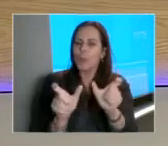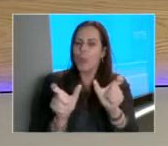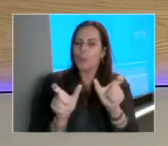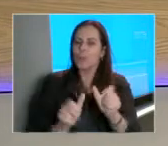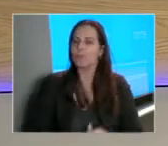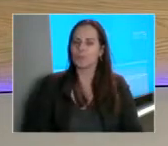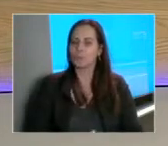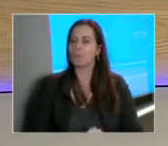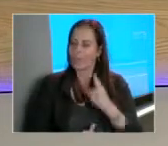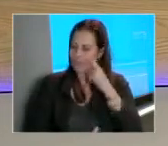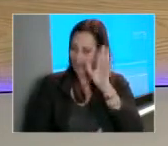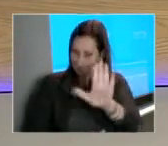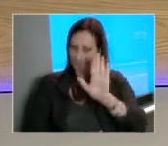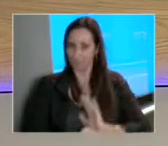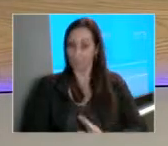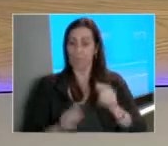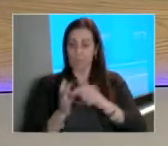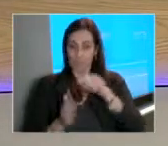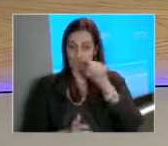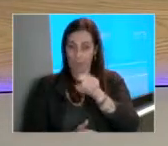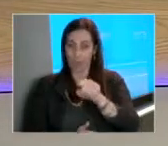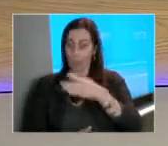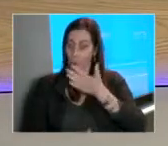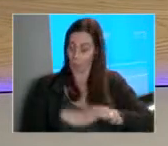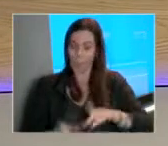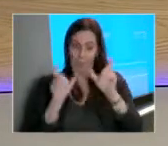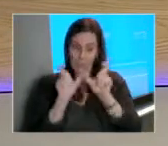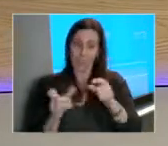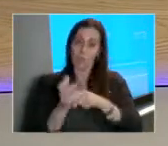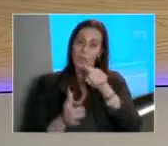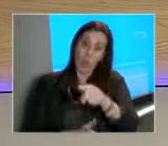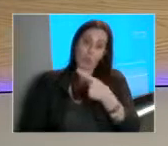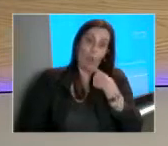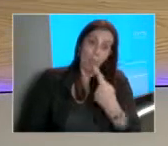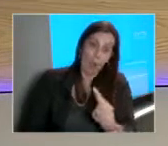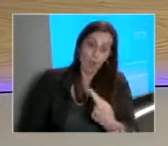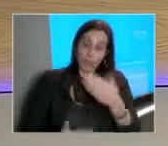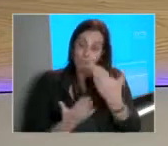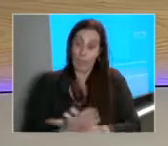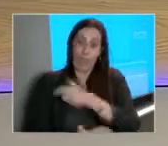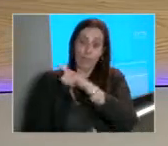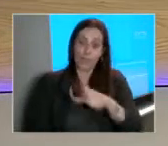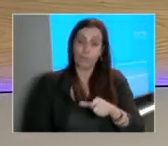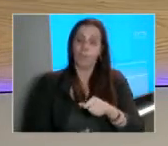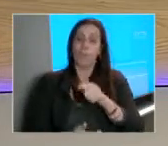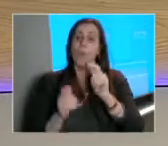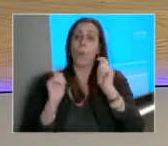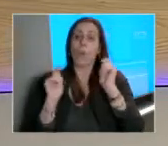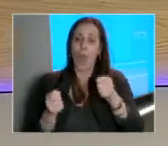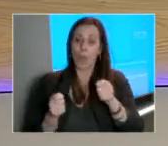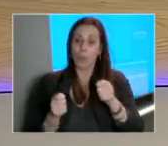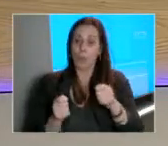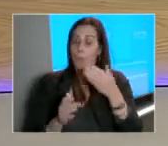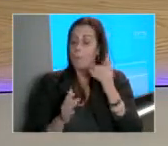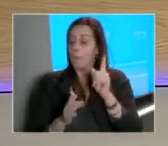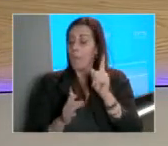החסינות. תשמע, היות ואתה מבקש חסינות, כי אתה טוען שכתב האישום הוגש